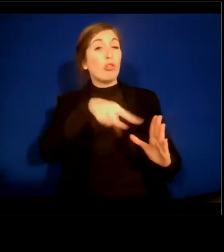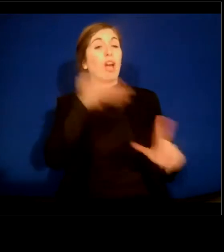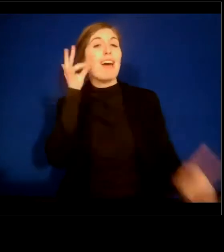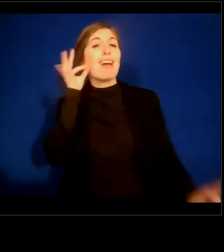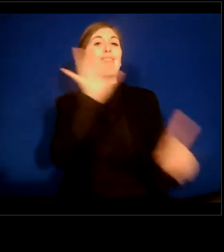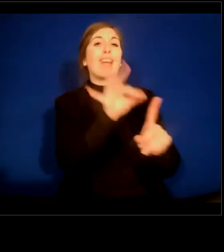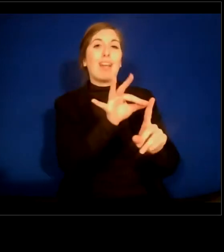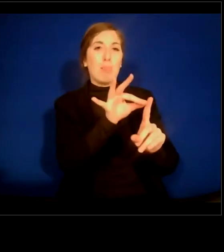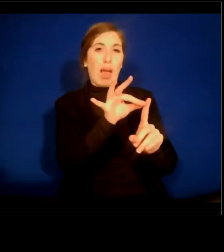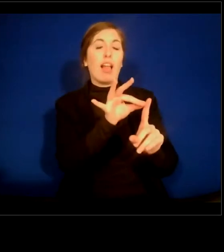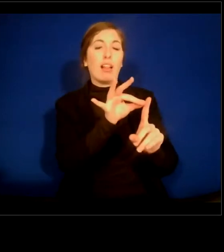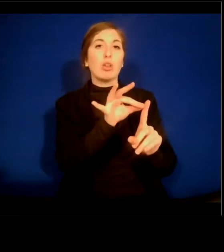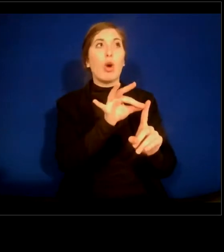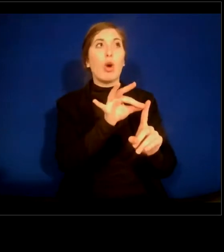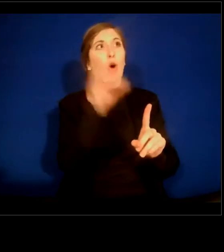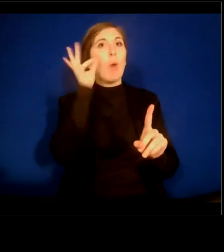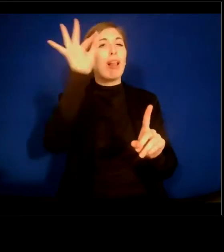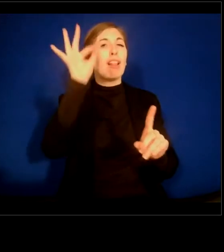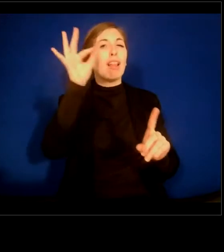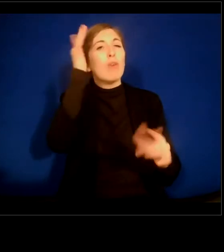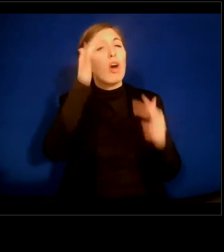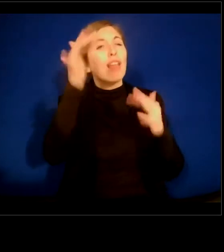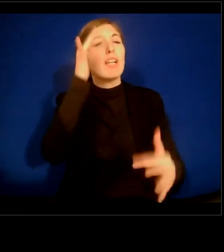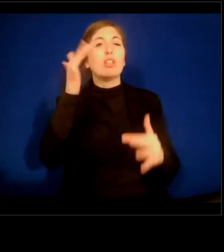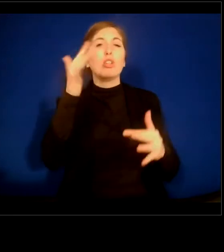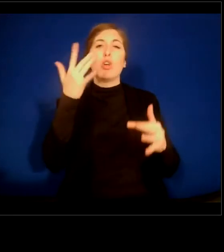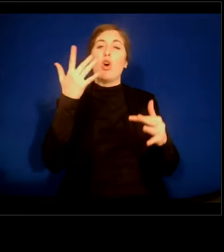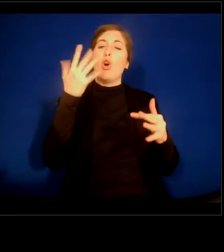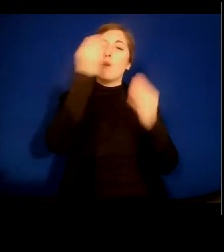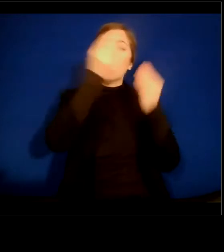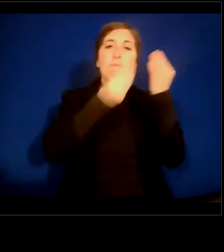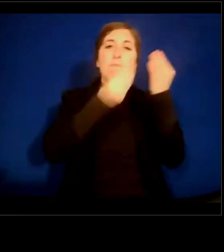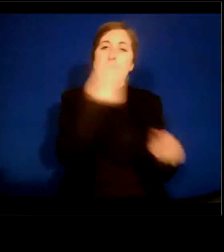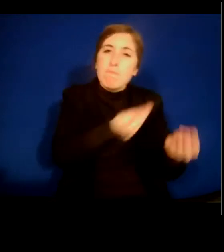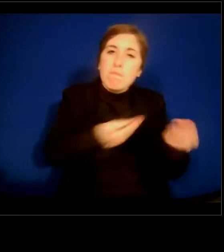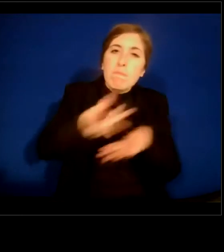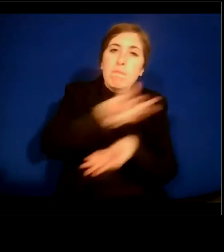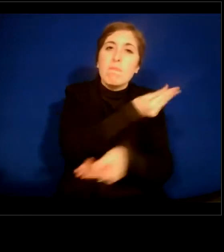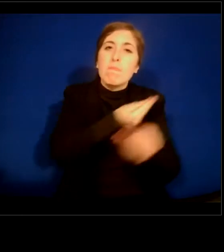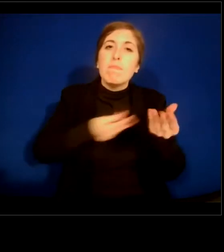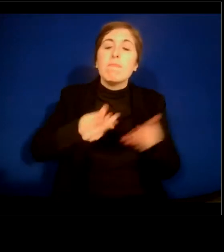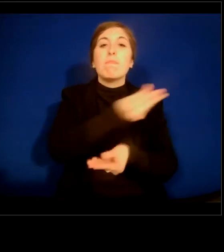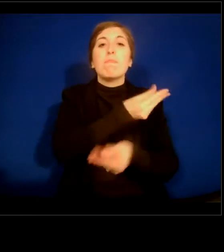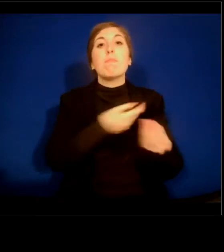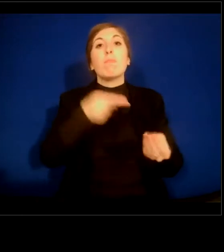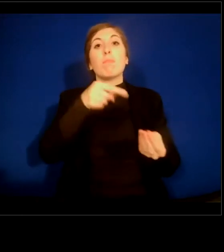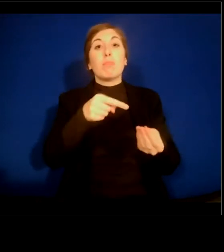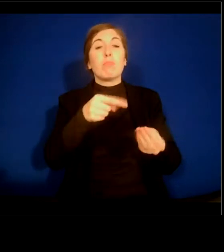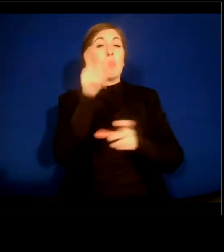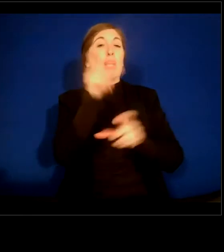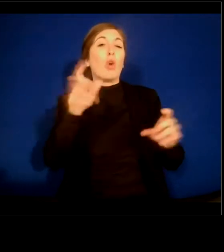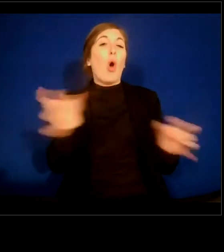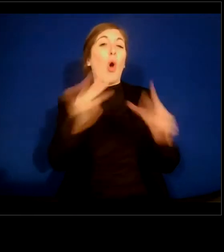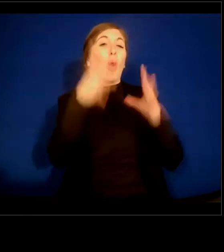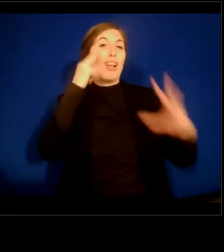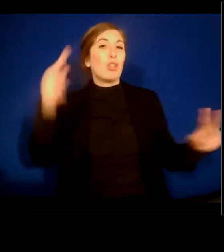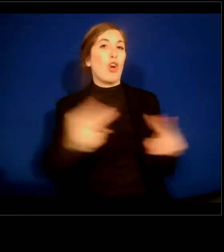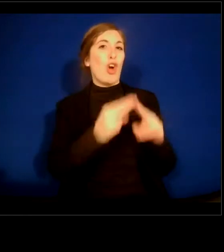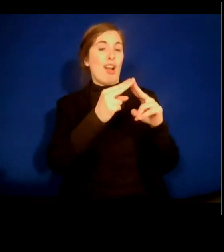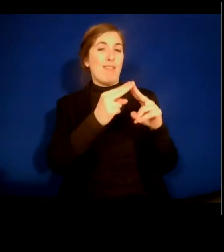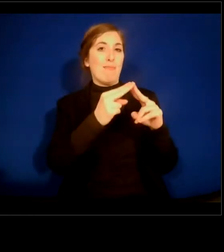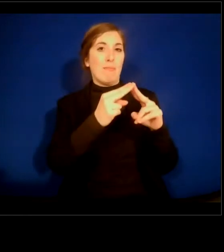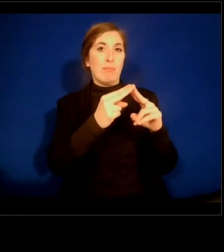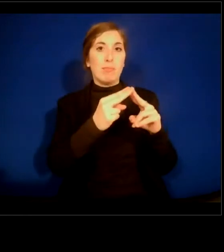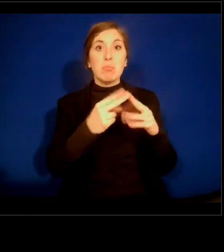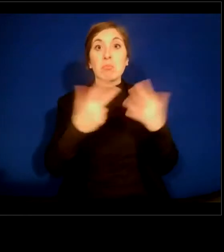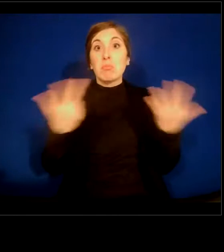la condivisione del pensiero e l'incontro tra le persone. Quando c'è qualcosa